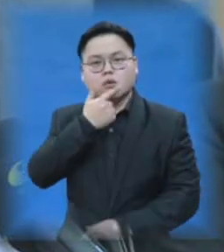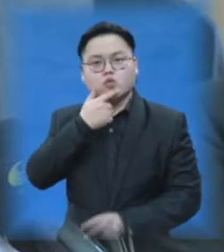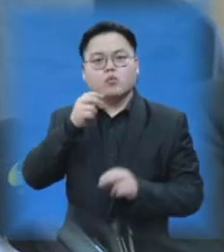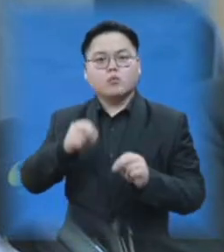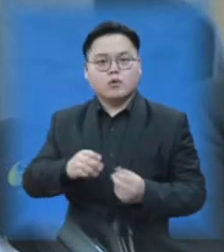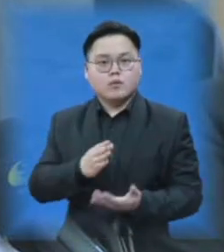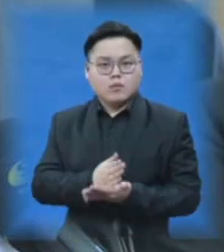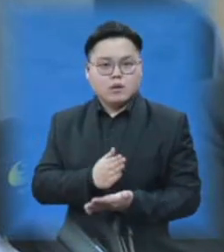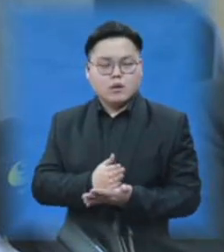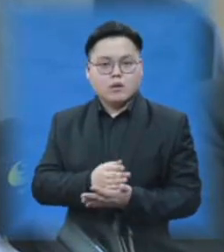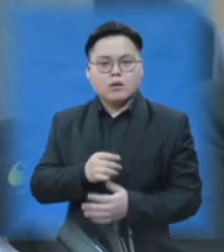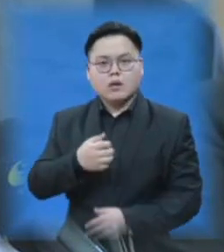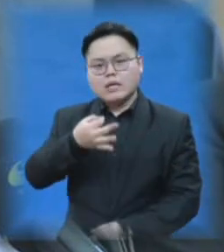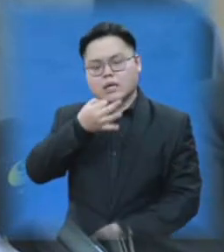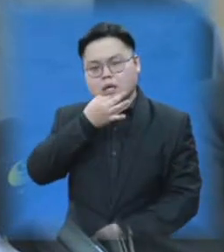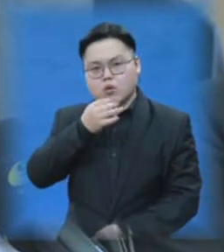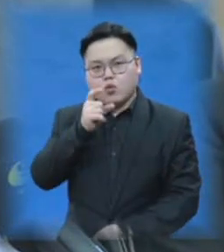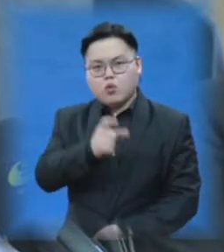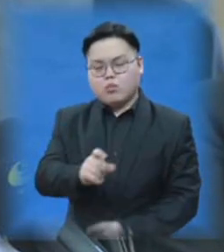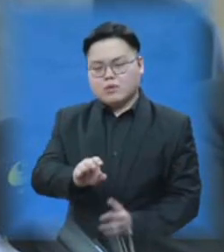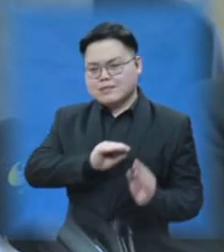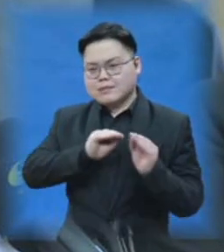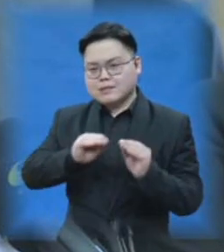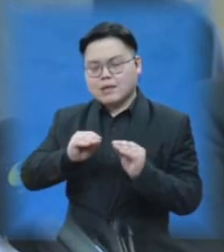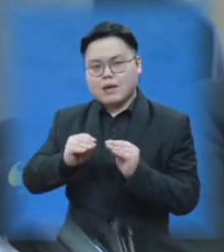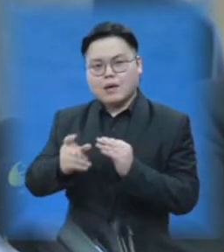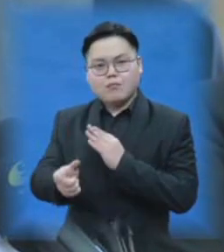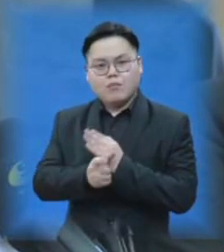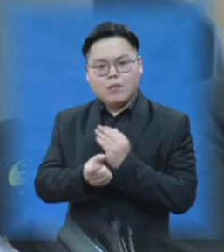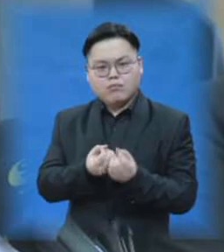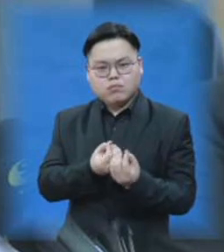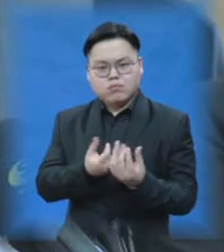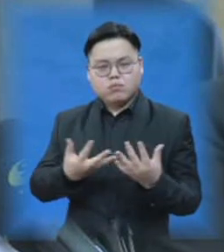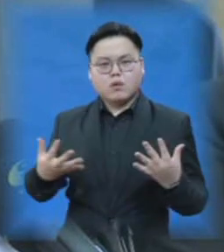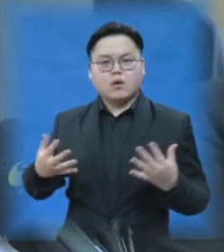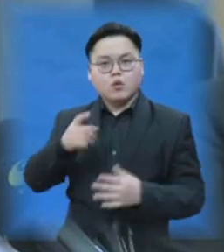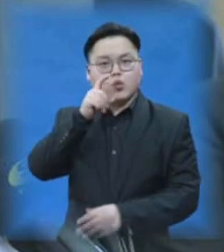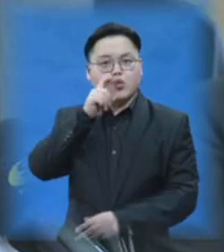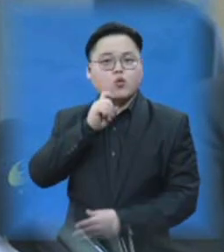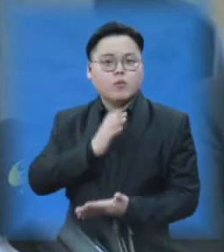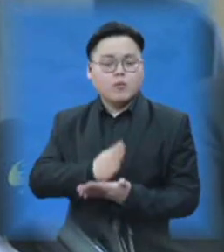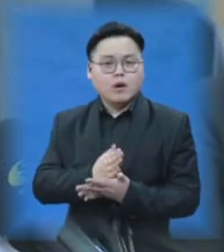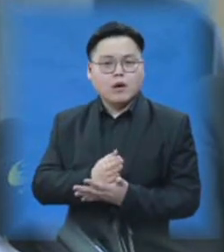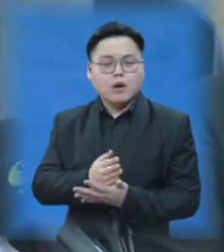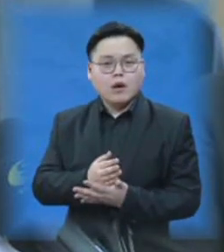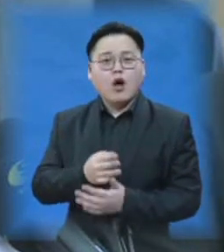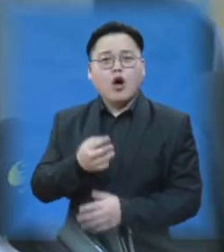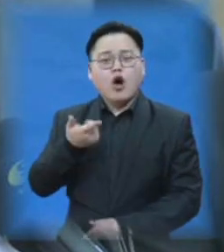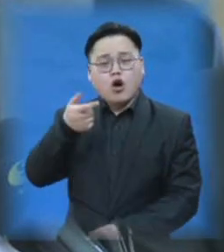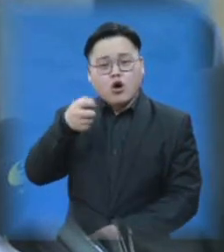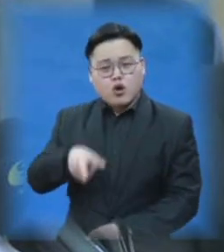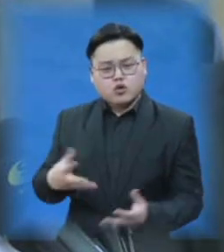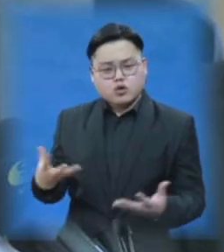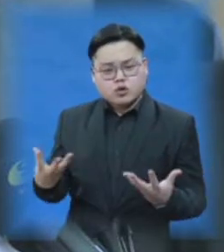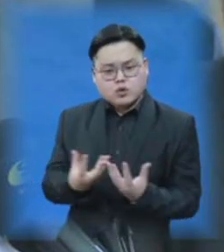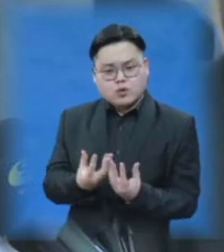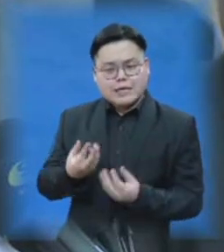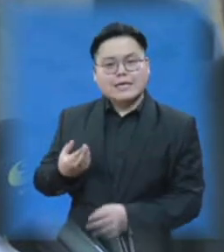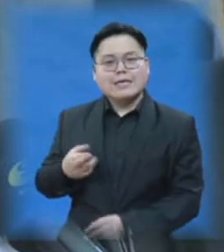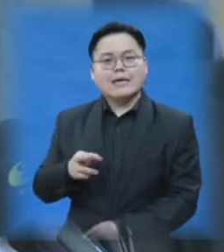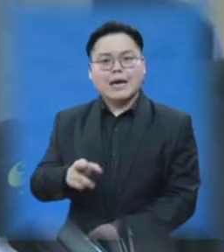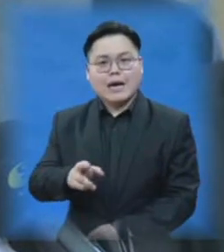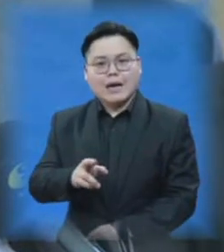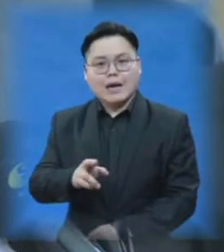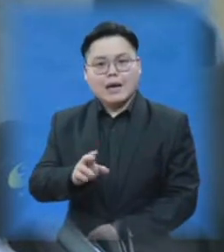болсон хүчний бодлогыг анхаарах асуудал бол зайлшгүй байна. А болсон хүчин яагаад томсдод байгаа юм бэ? А бэлтгэх